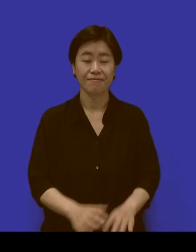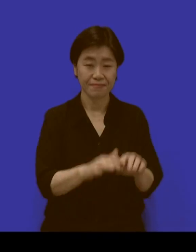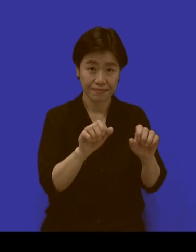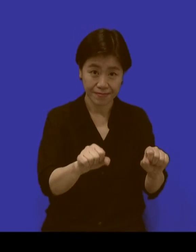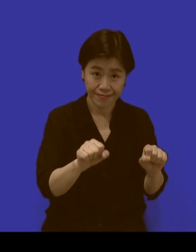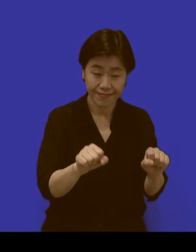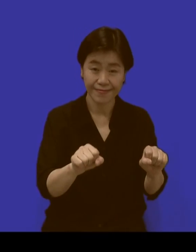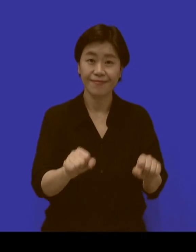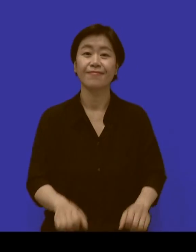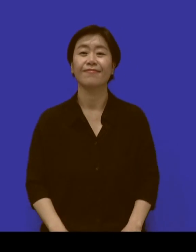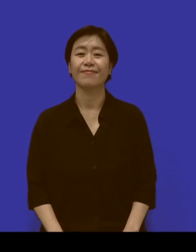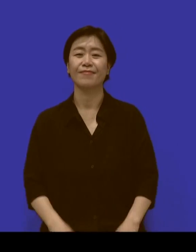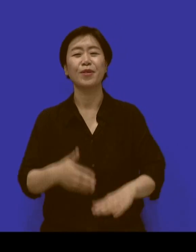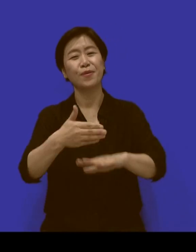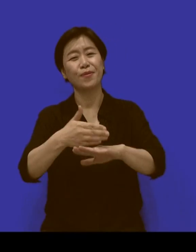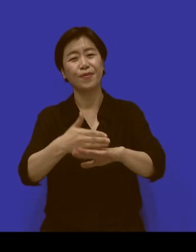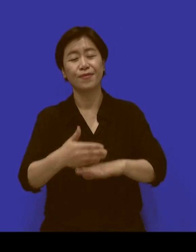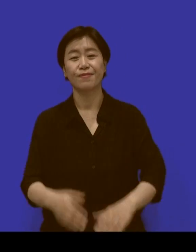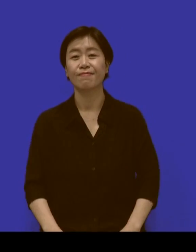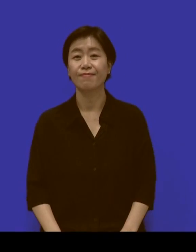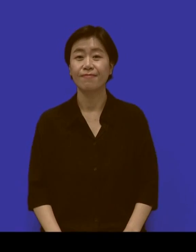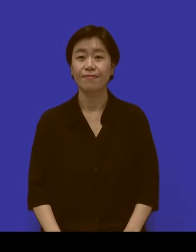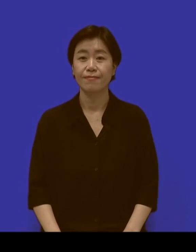안녕하세요. 안녕하세요. 반갑습니다.